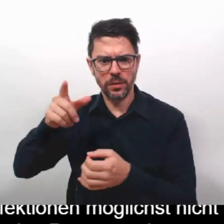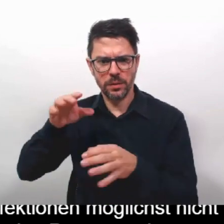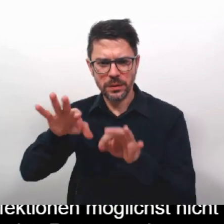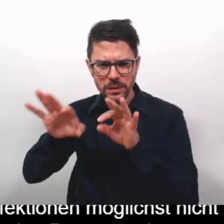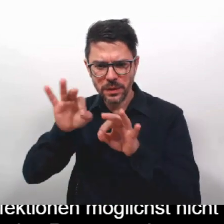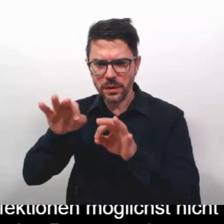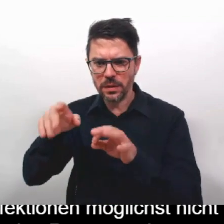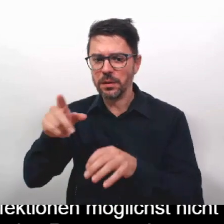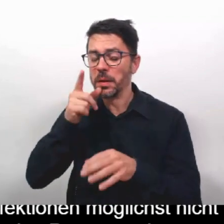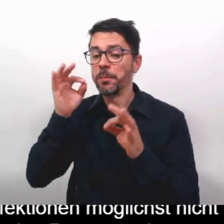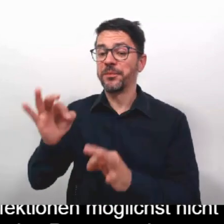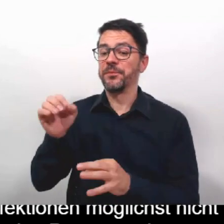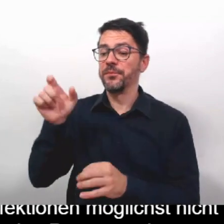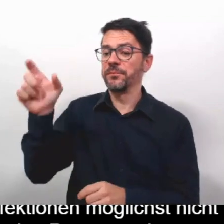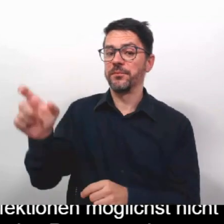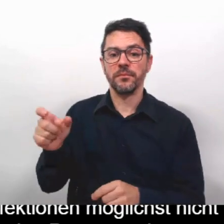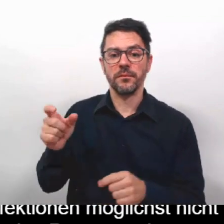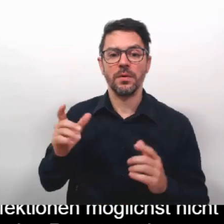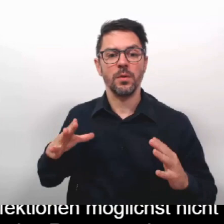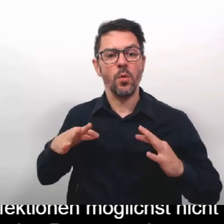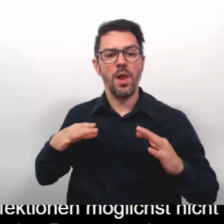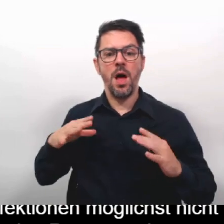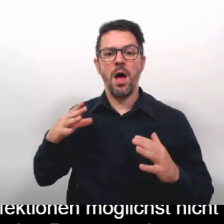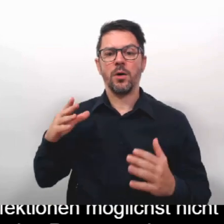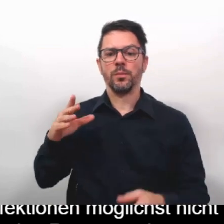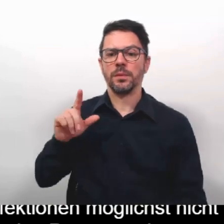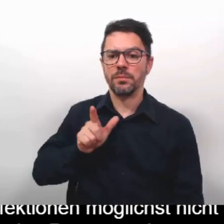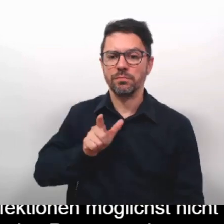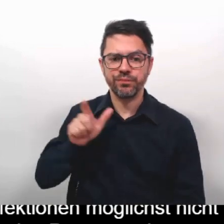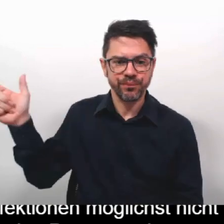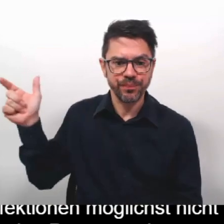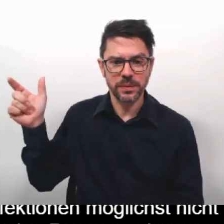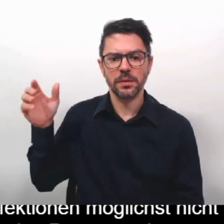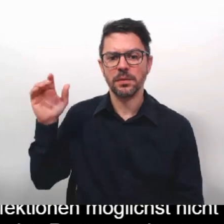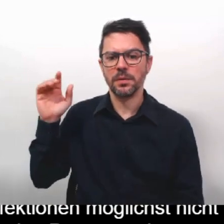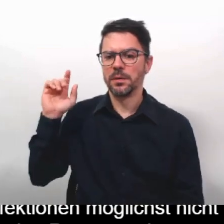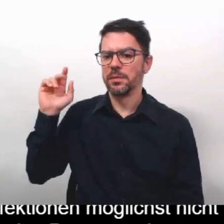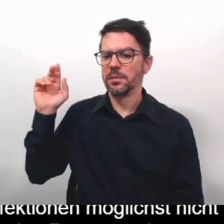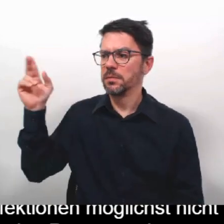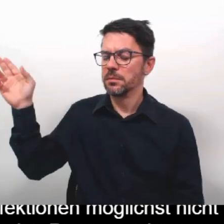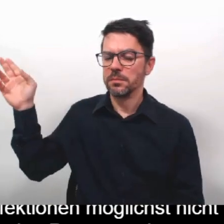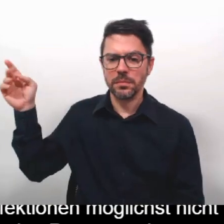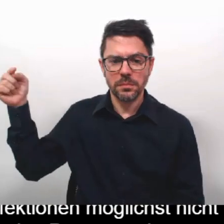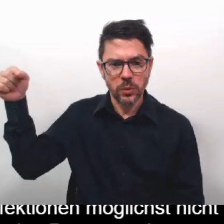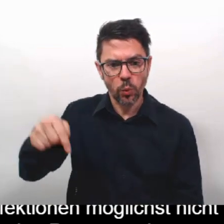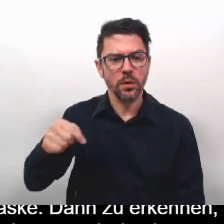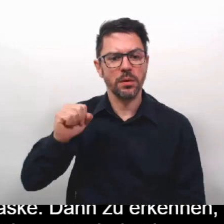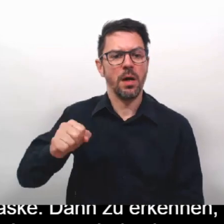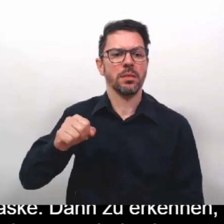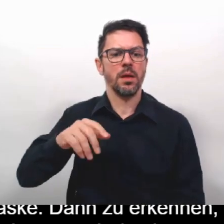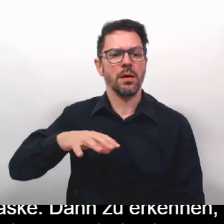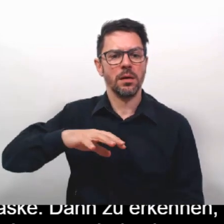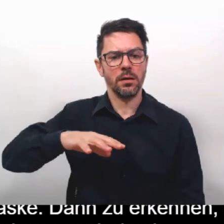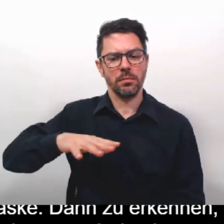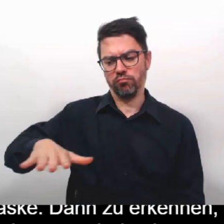was viele eben immer überrascht, dass Gefahr im Verzug liegt bei der solchen Bekämpfung. Also